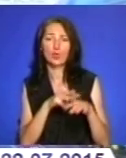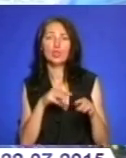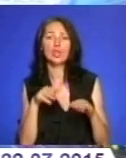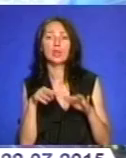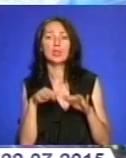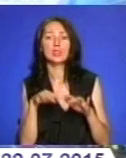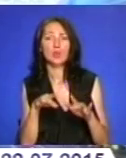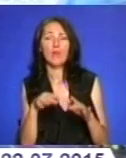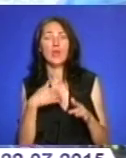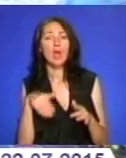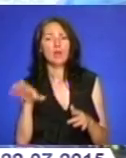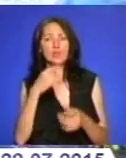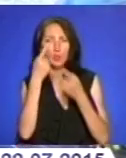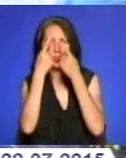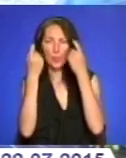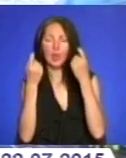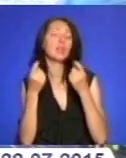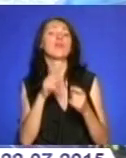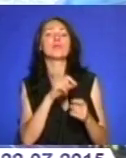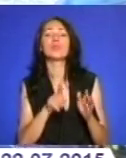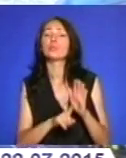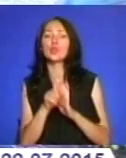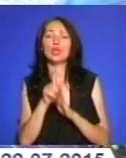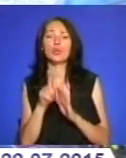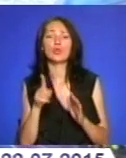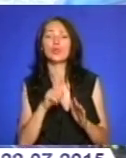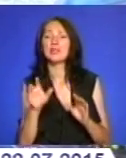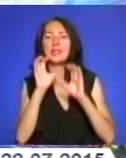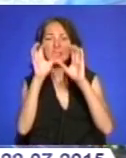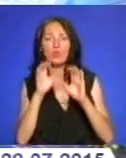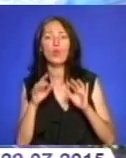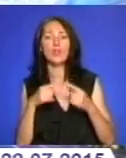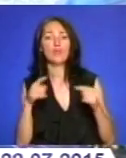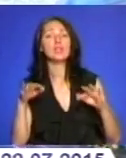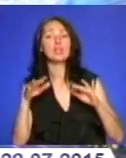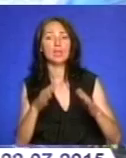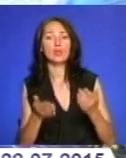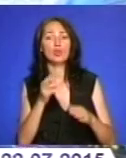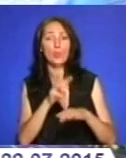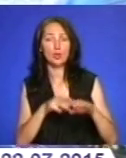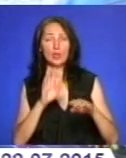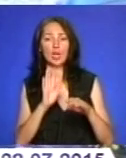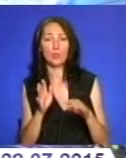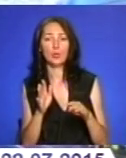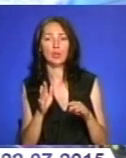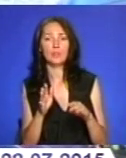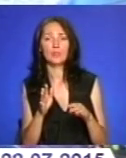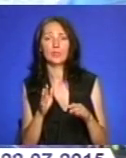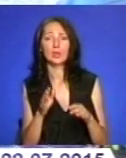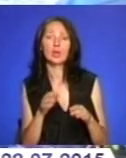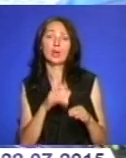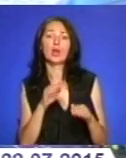Я всіх попередив з самого початку про те, що незаконні види діяльності, якщо міліціонер буде